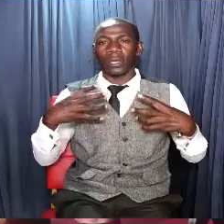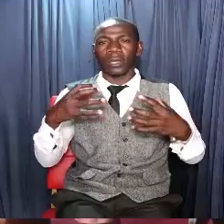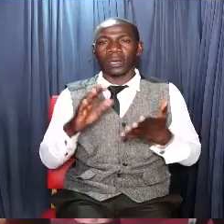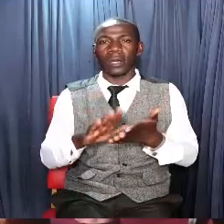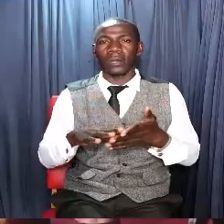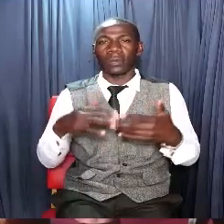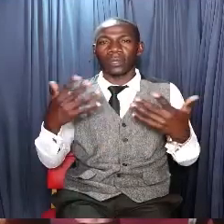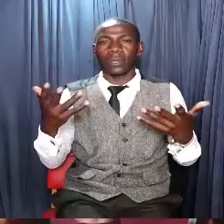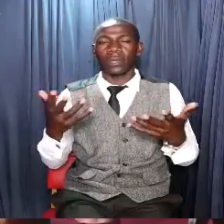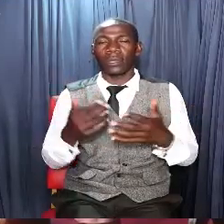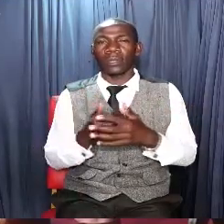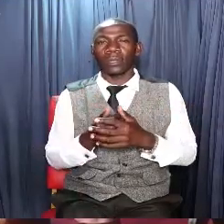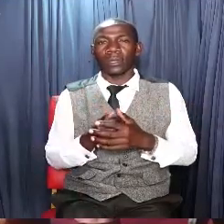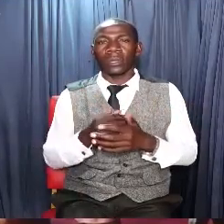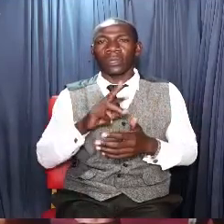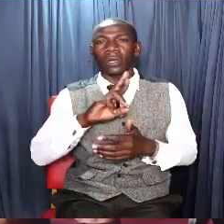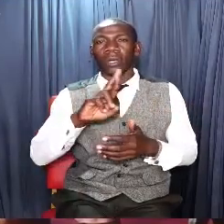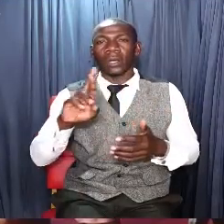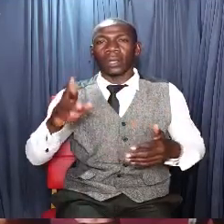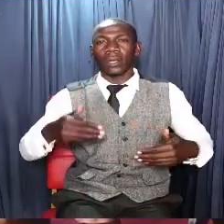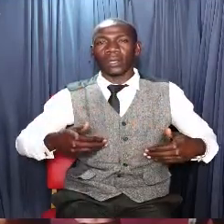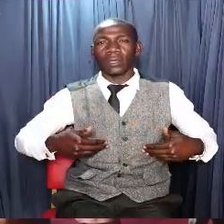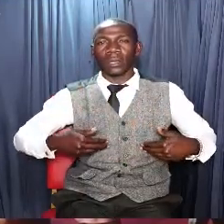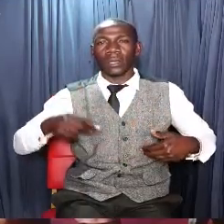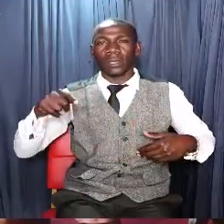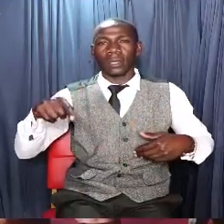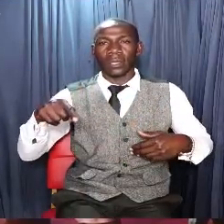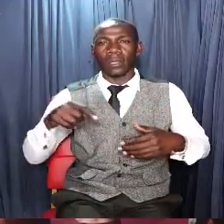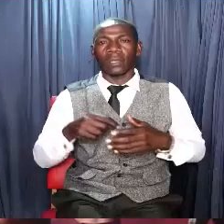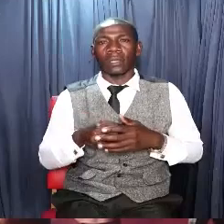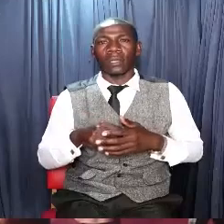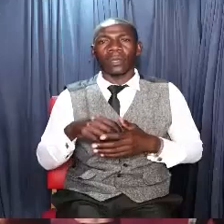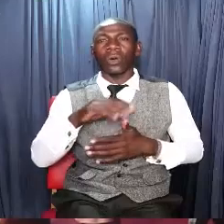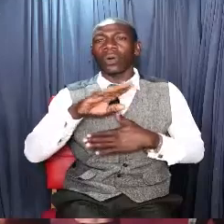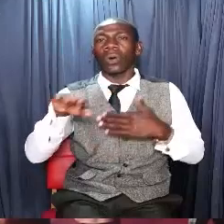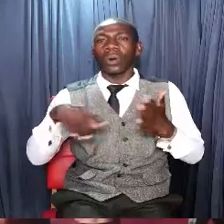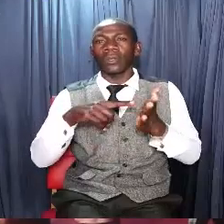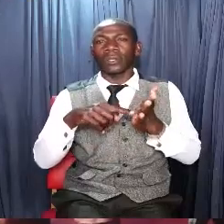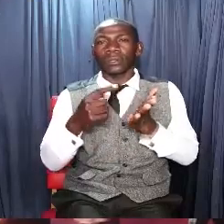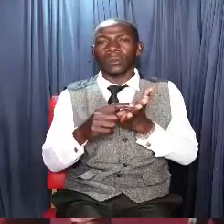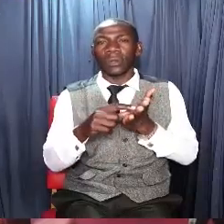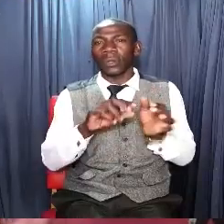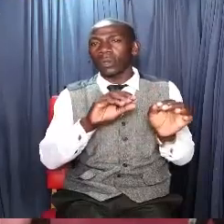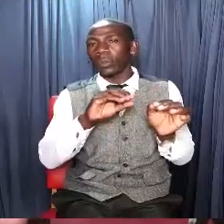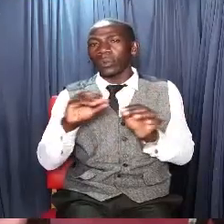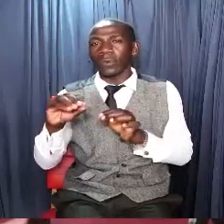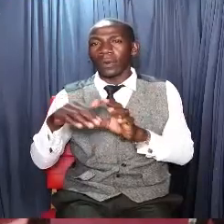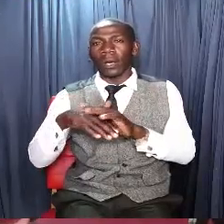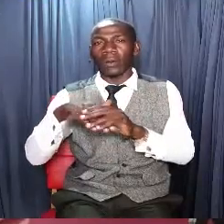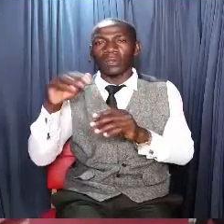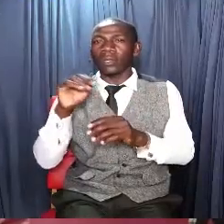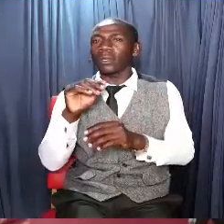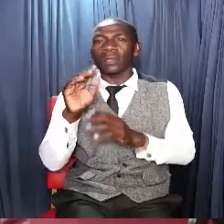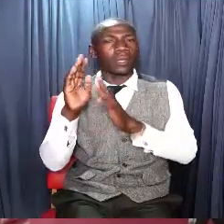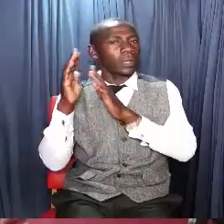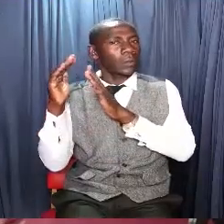Hallelujah. Hallelujah. Uko humu kijana. You are right here as a youth. Injili zote hizi. All this gospel. Tena utoke hapa uende kwa magesti. Then you